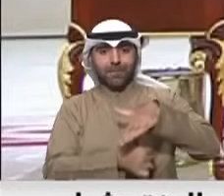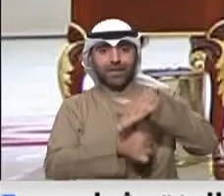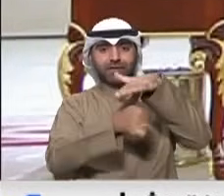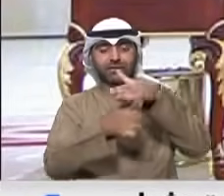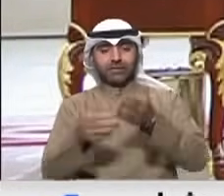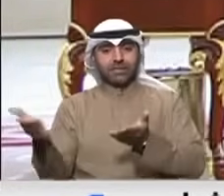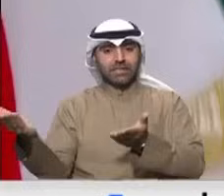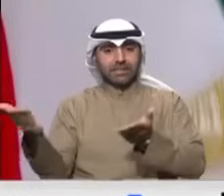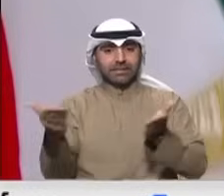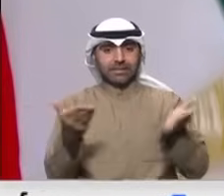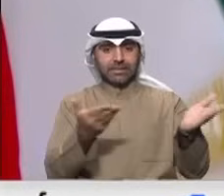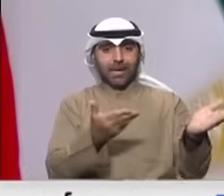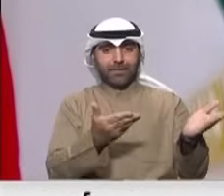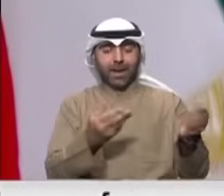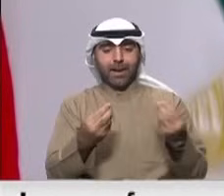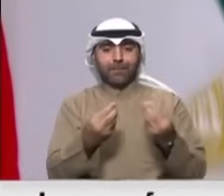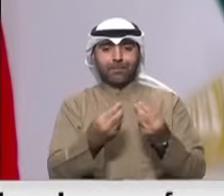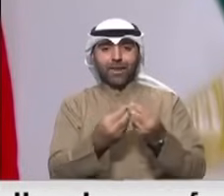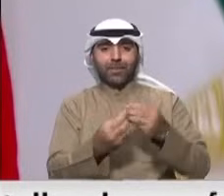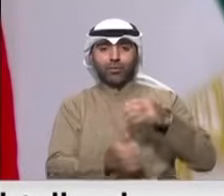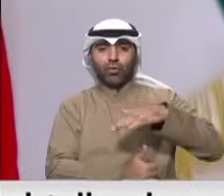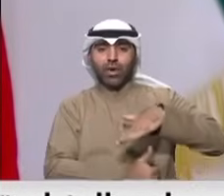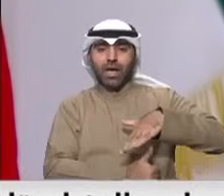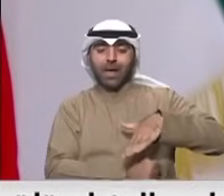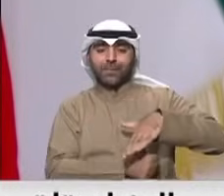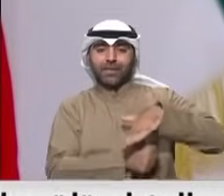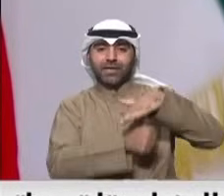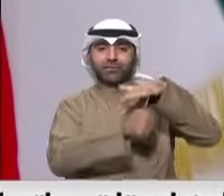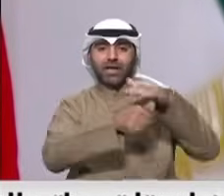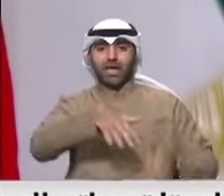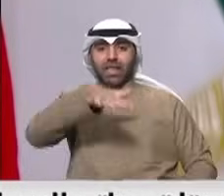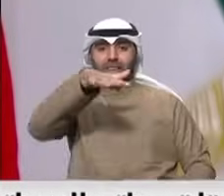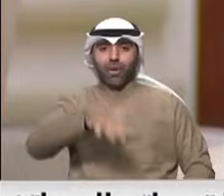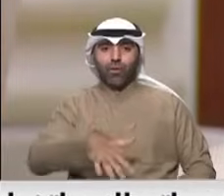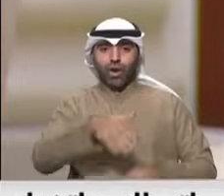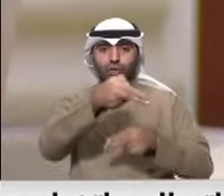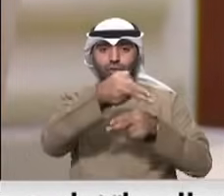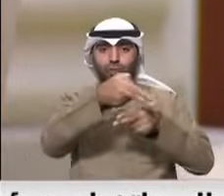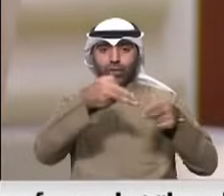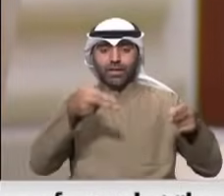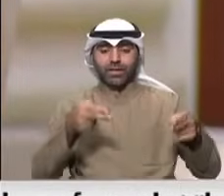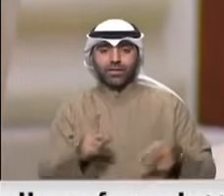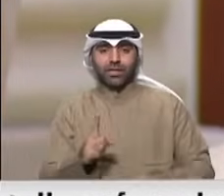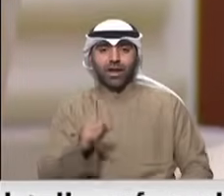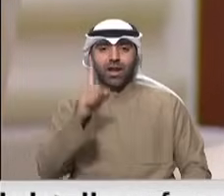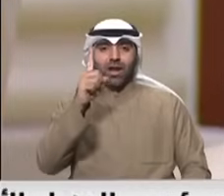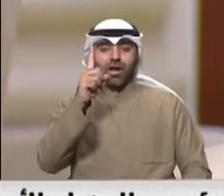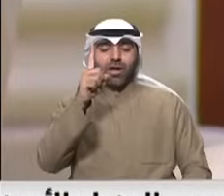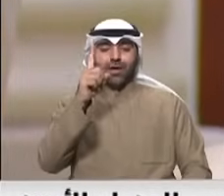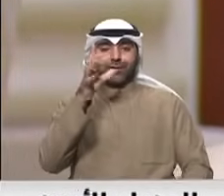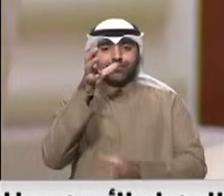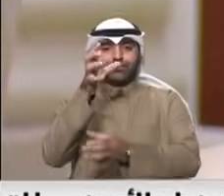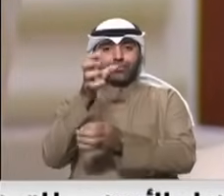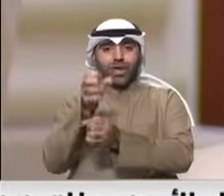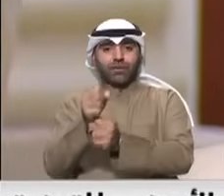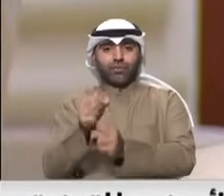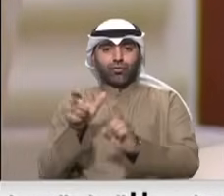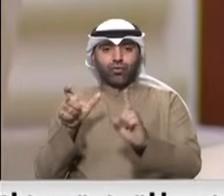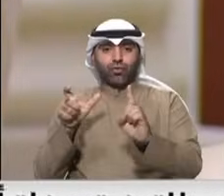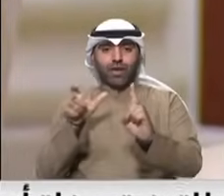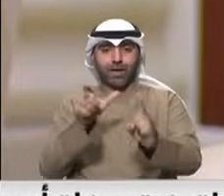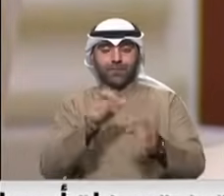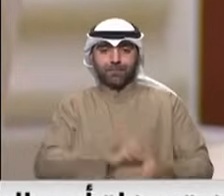هذا ويرافق جلالته وفد يضم كلا من نائب رئيس الوزراء لشؤون مجلس الوزراء صاحب